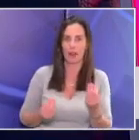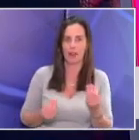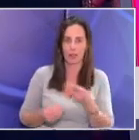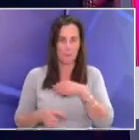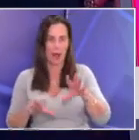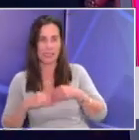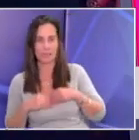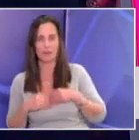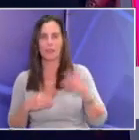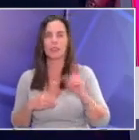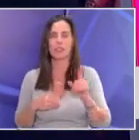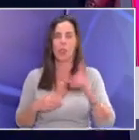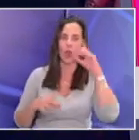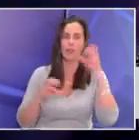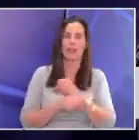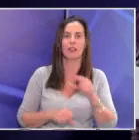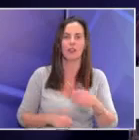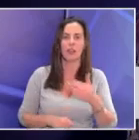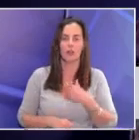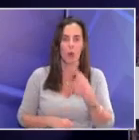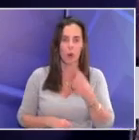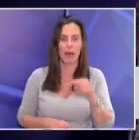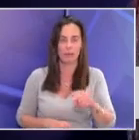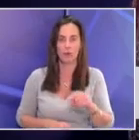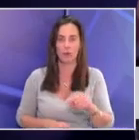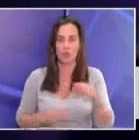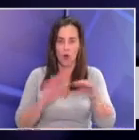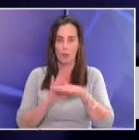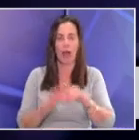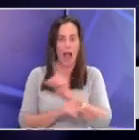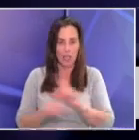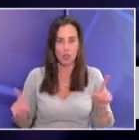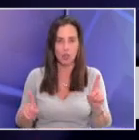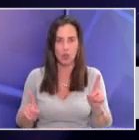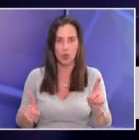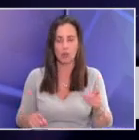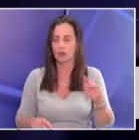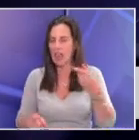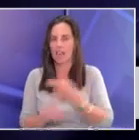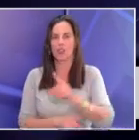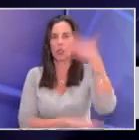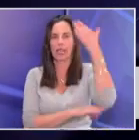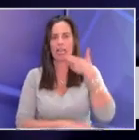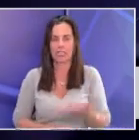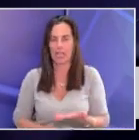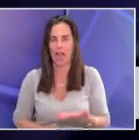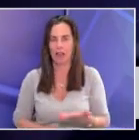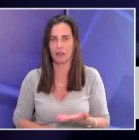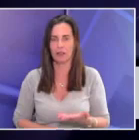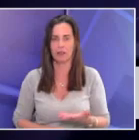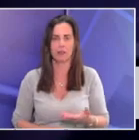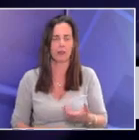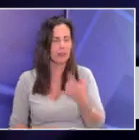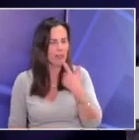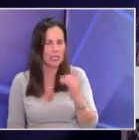מסכים איתך. אבל זה לא עניין של תפיסה. אנחנו מדברים כאן שבחוק אסור לבזות את דגל ישראל. תגידי,